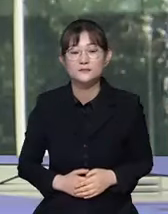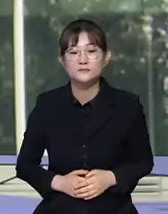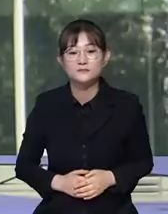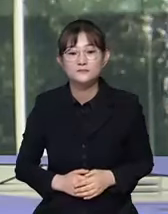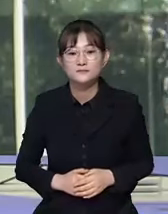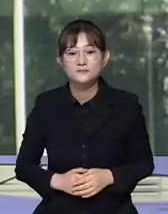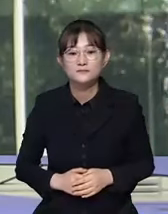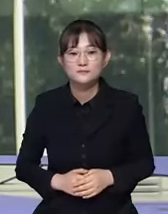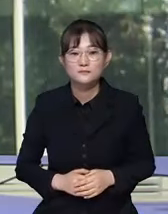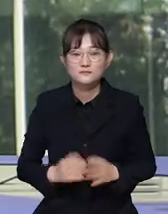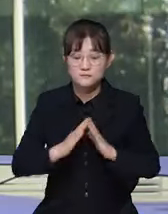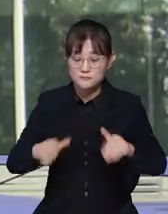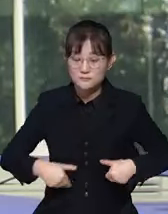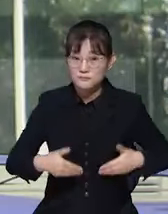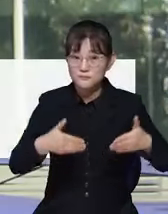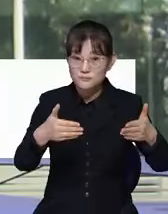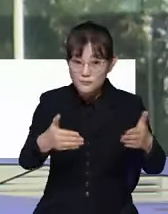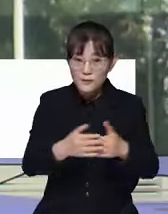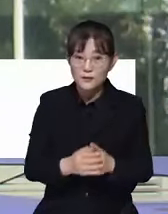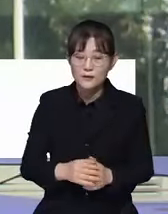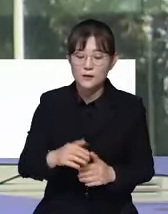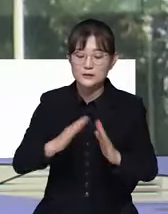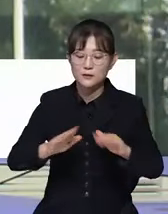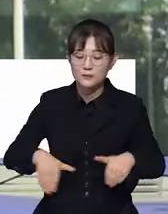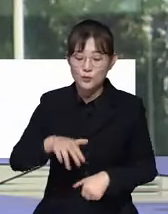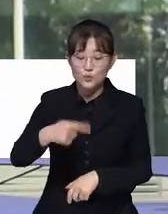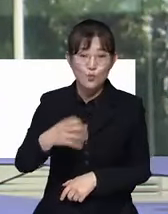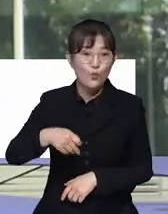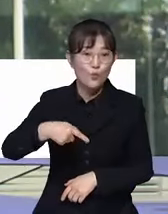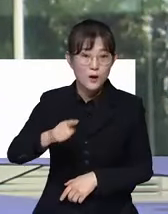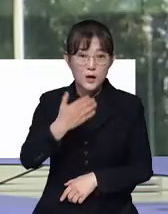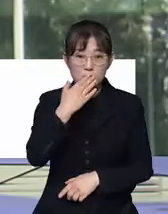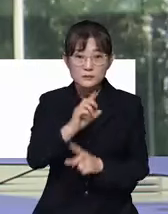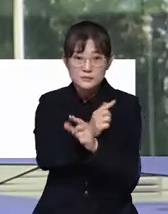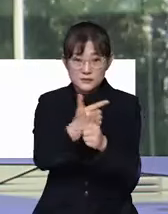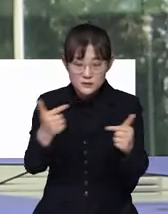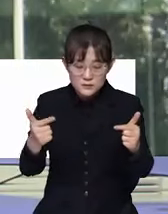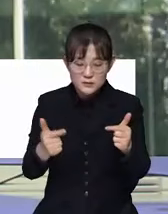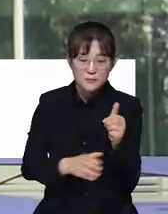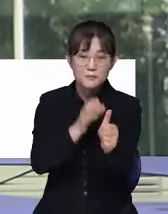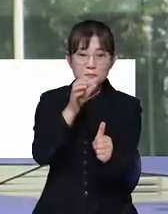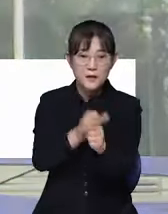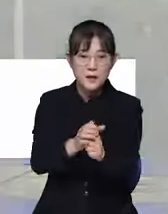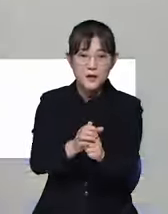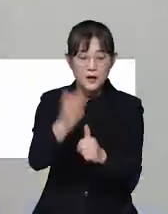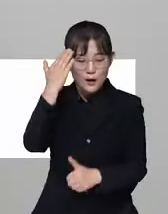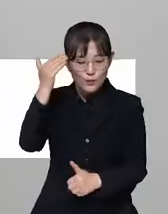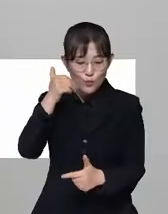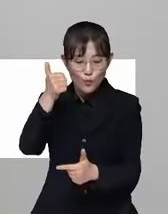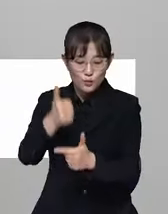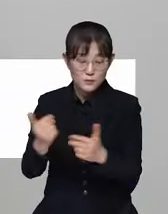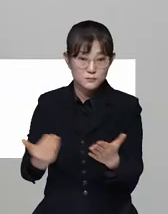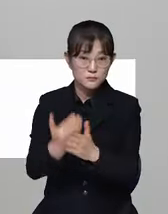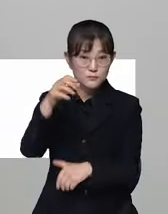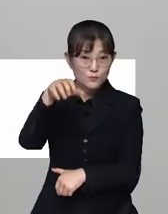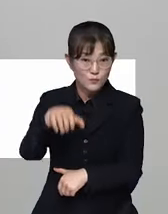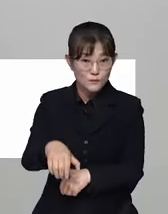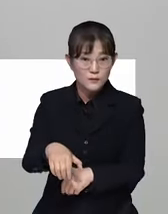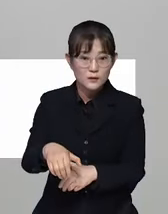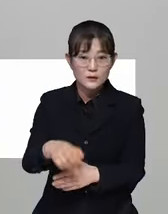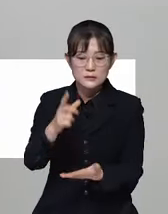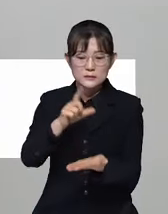평가받았습니다 전남도가 최근 전남 종가음식 보건 사업 용역을 위탁한 한국학 호남 진흥원에 대해